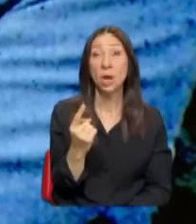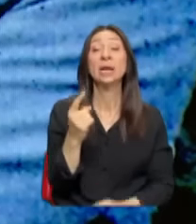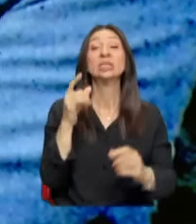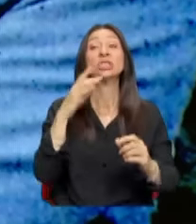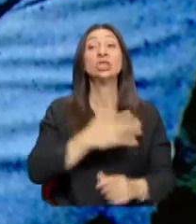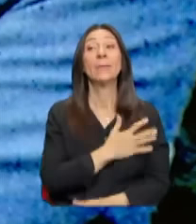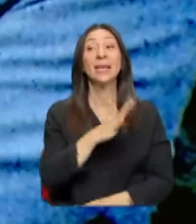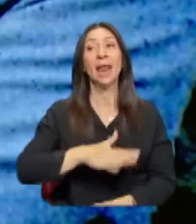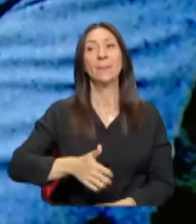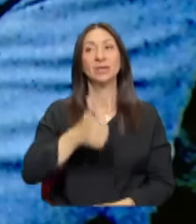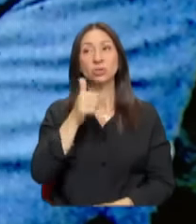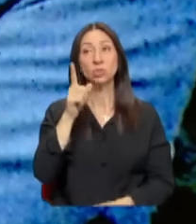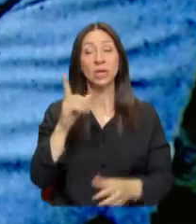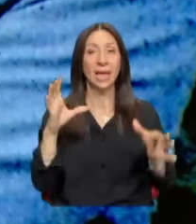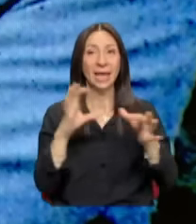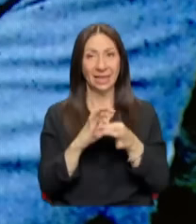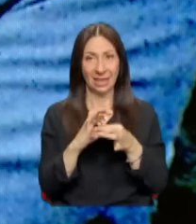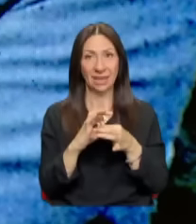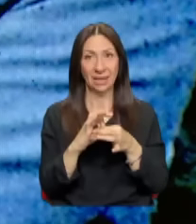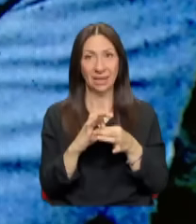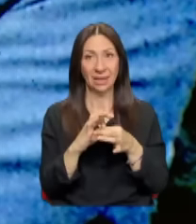CHP Genel Başkanı da bununla ilgili